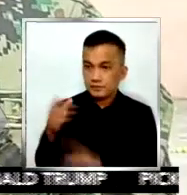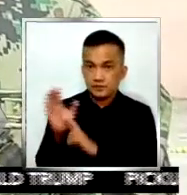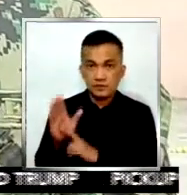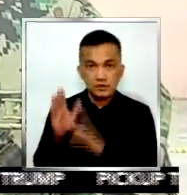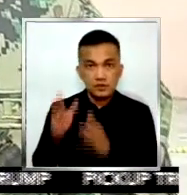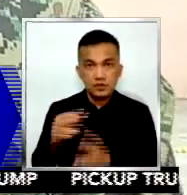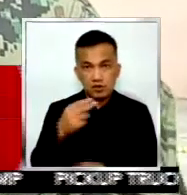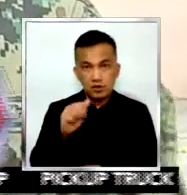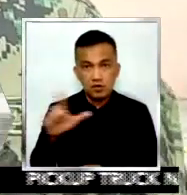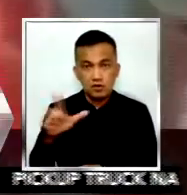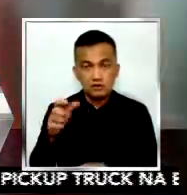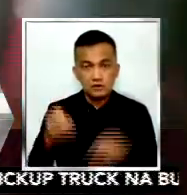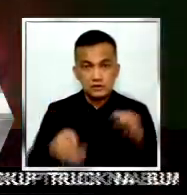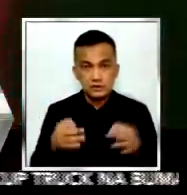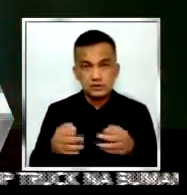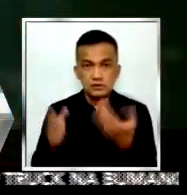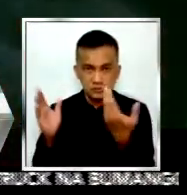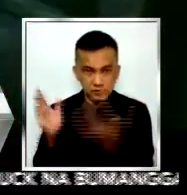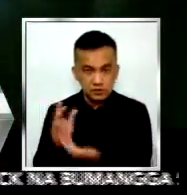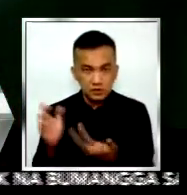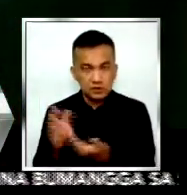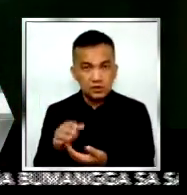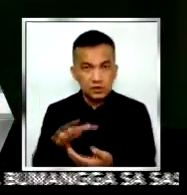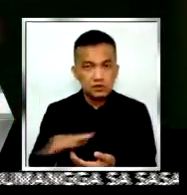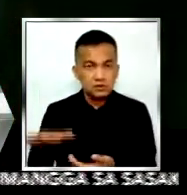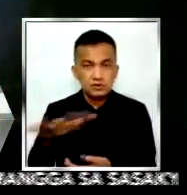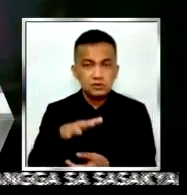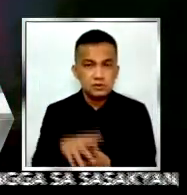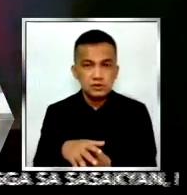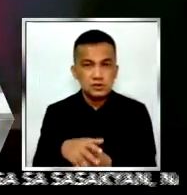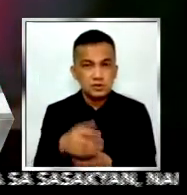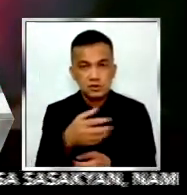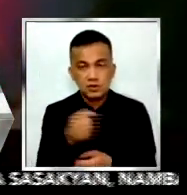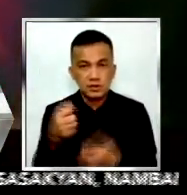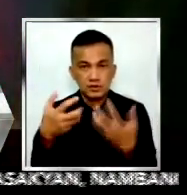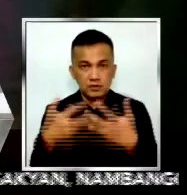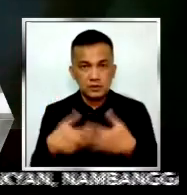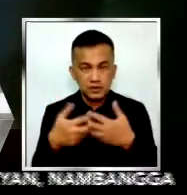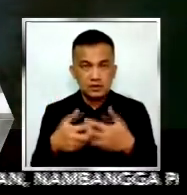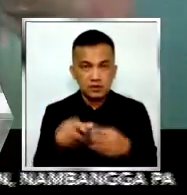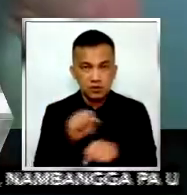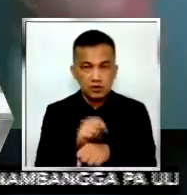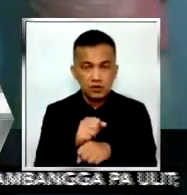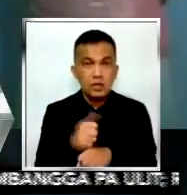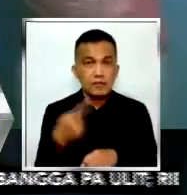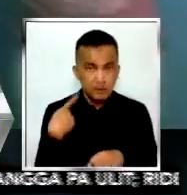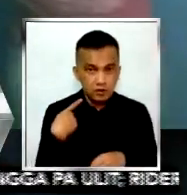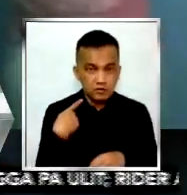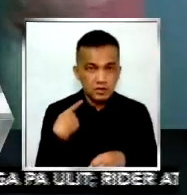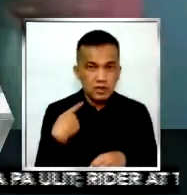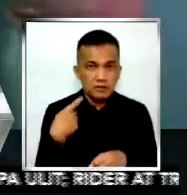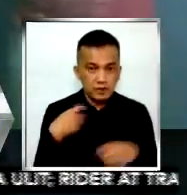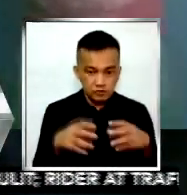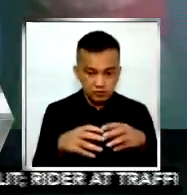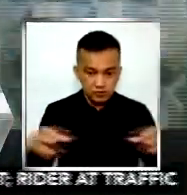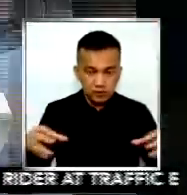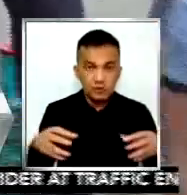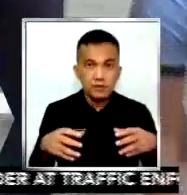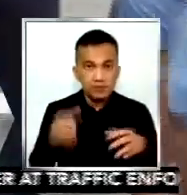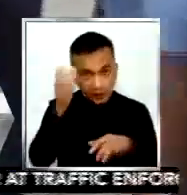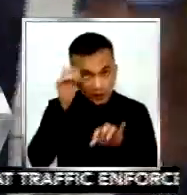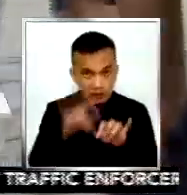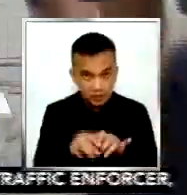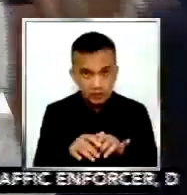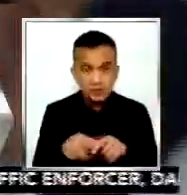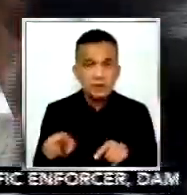para patunayan talaga na ito ay nakuhang makina, ay gumagana, may laman, may motherboard. Hindi nagbigay ng pahayag ang mga nahuli.